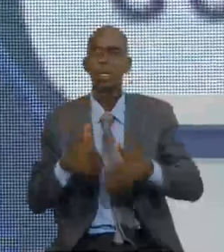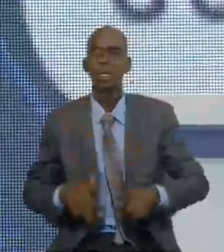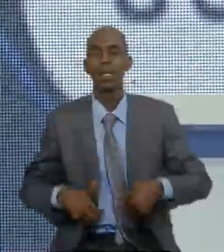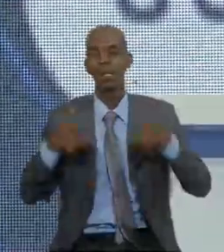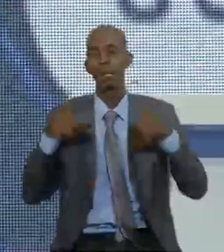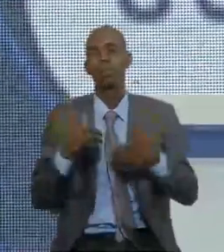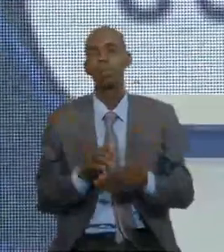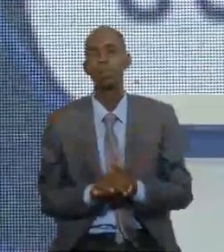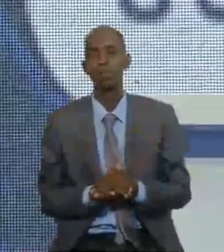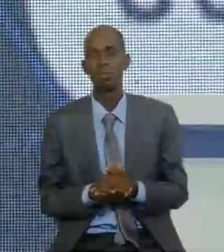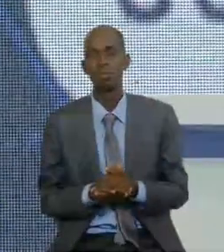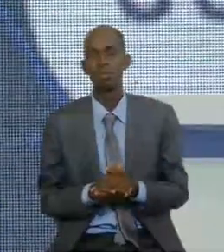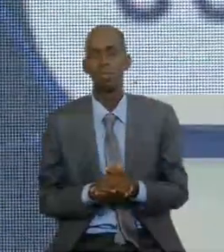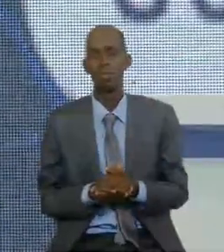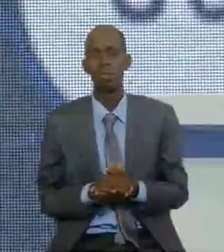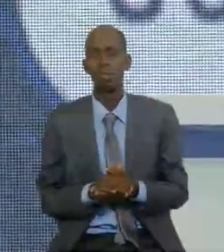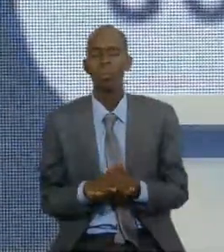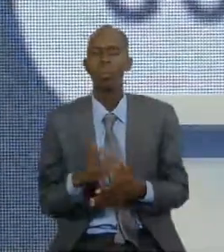une personne